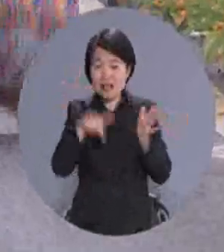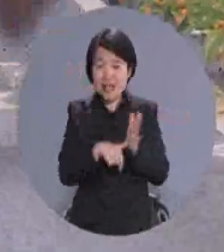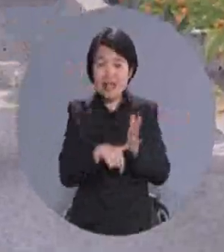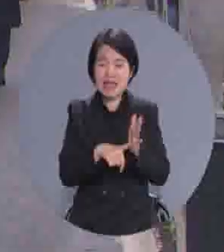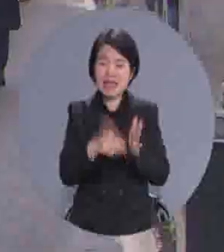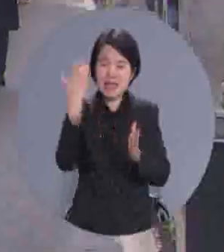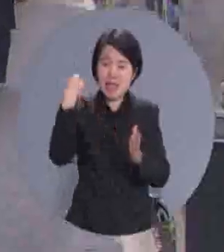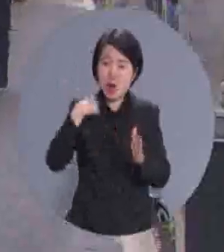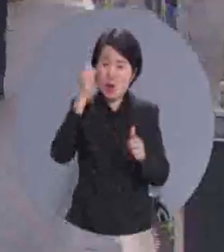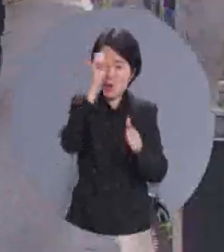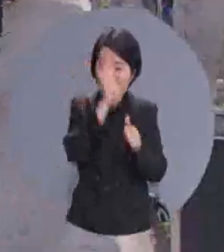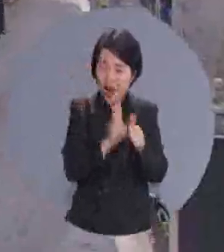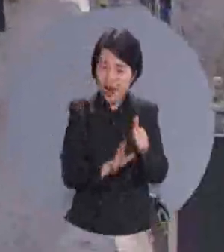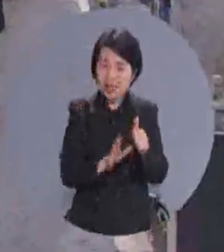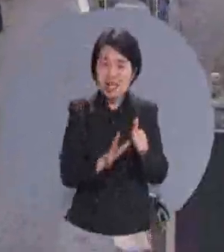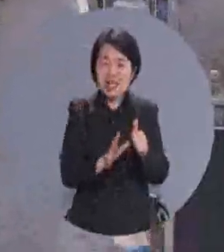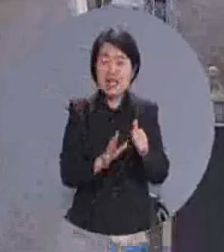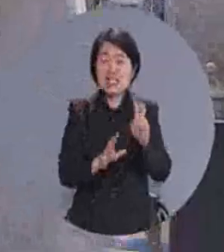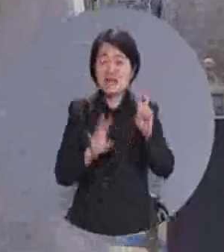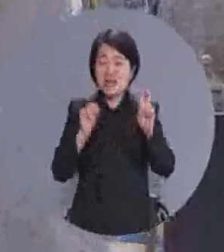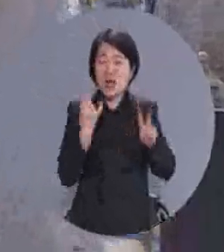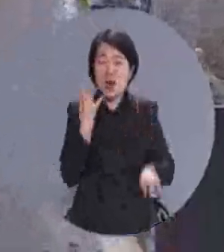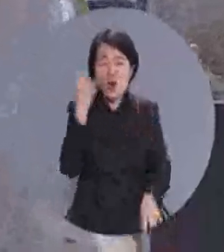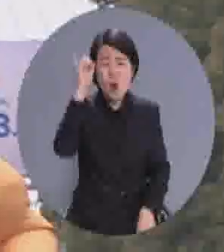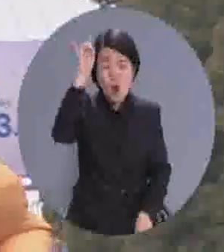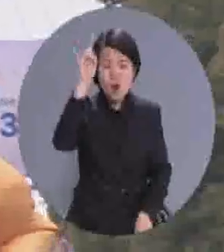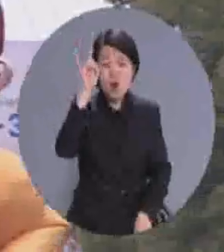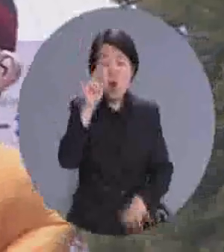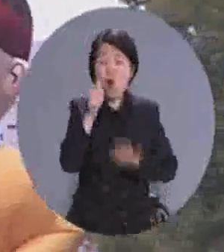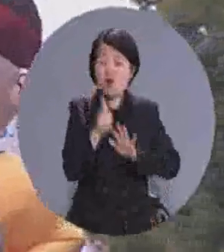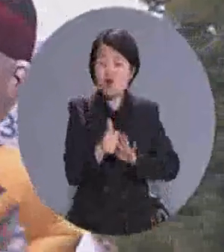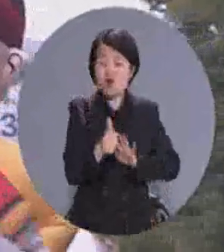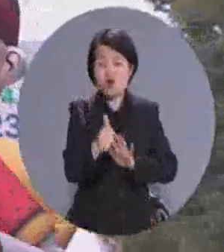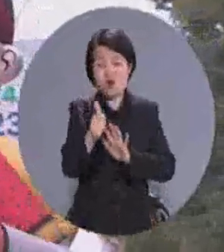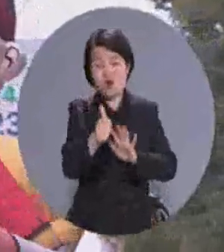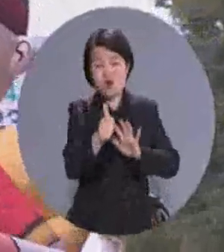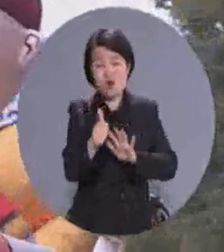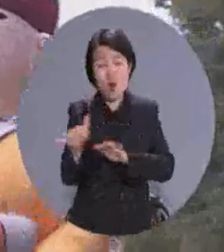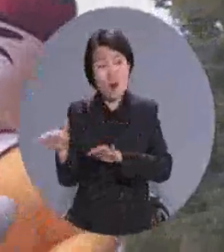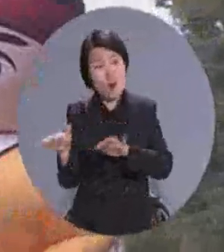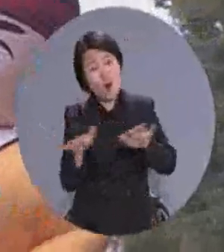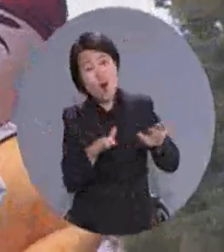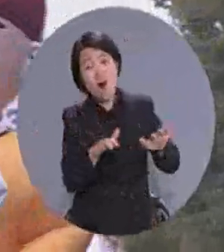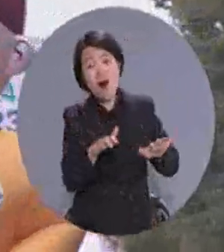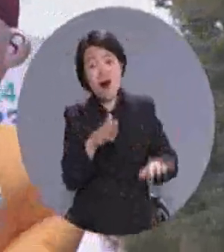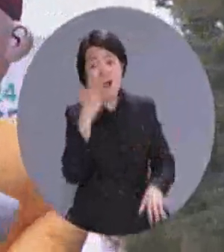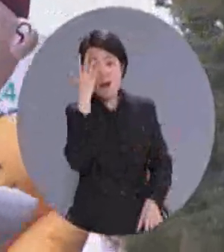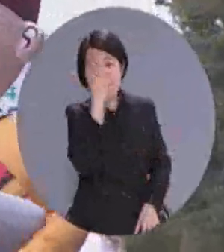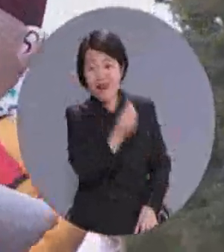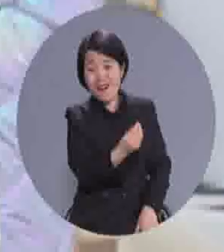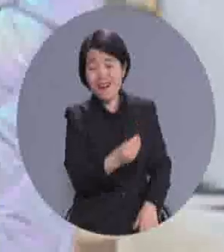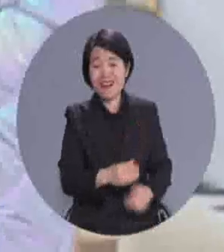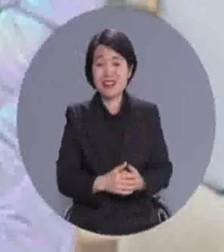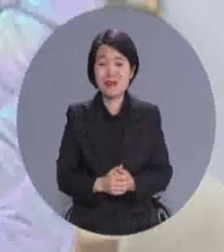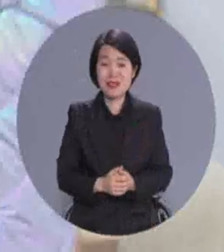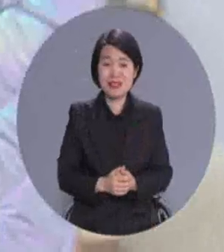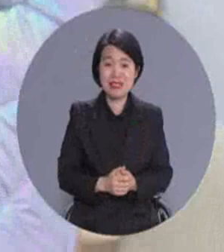차려입은 사람들과 2m가 넘는 높이의 인형이 어우러진 퍼레이드가 관광객들의 눈길을 사로잡습니다.